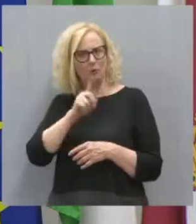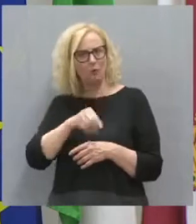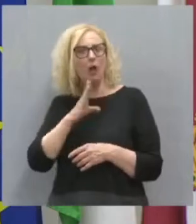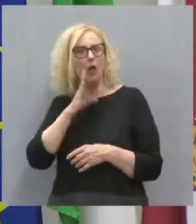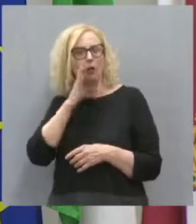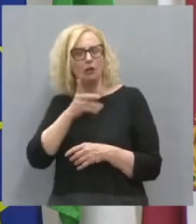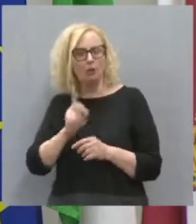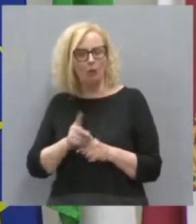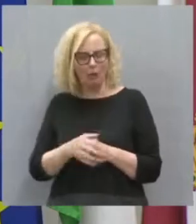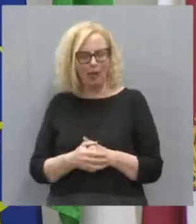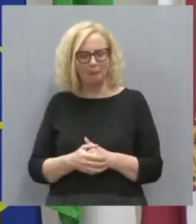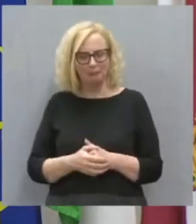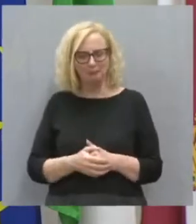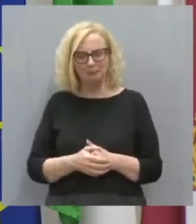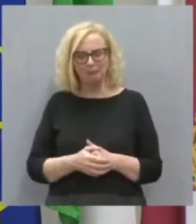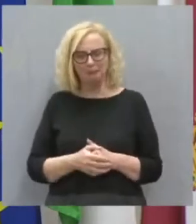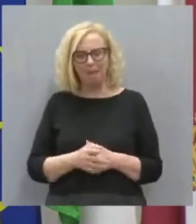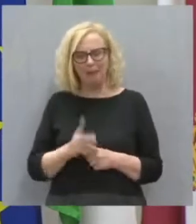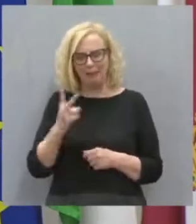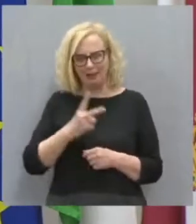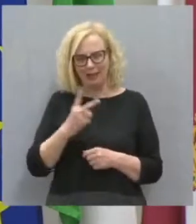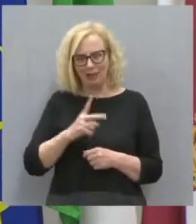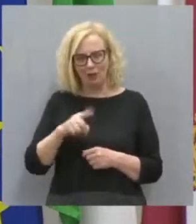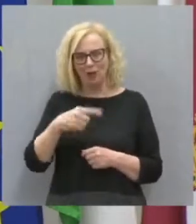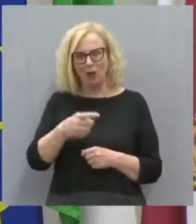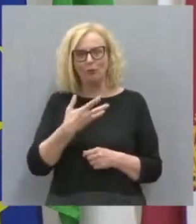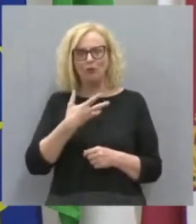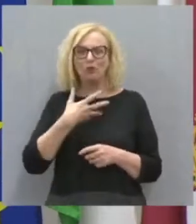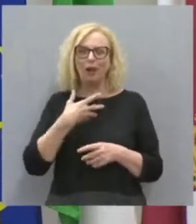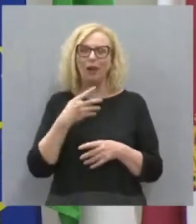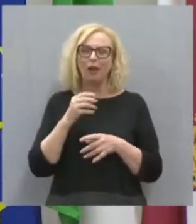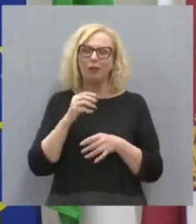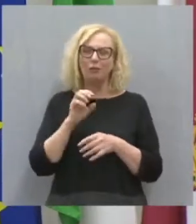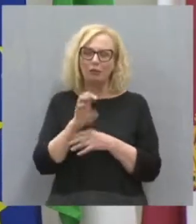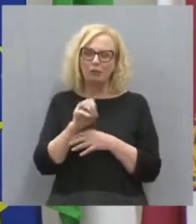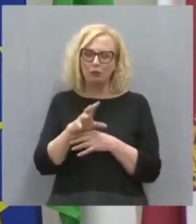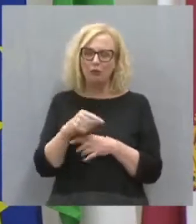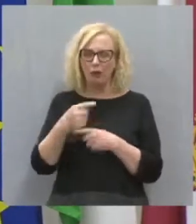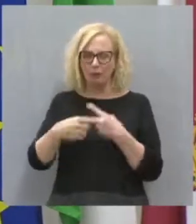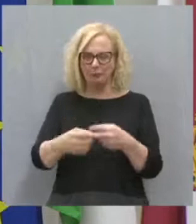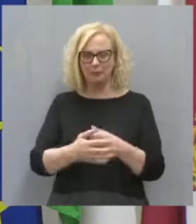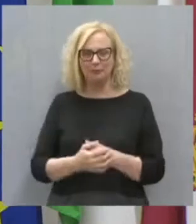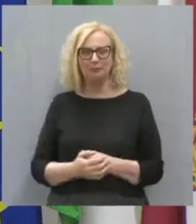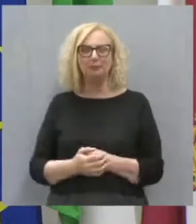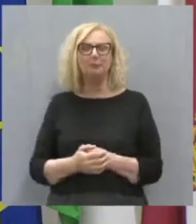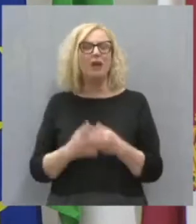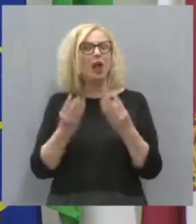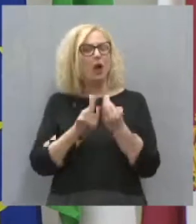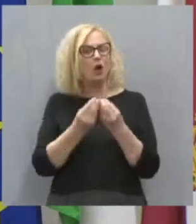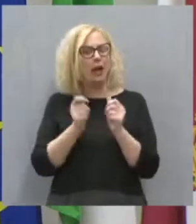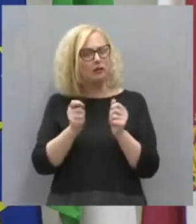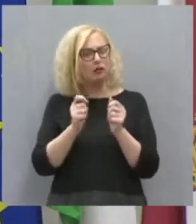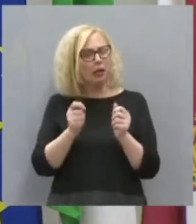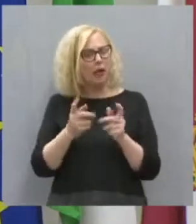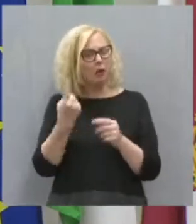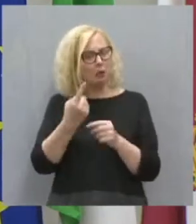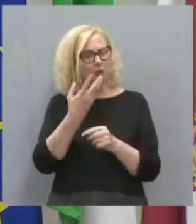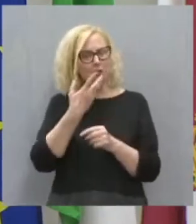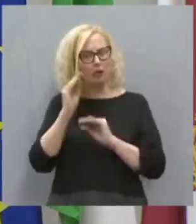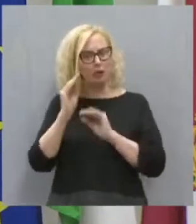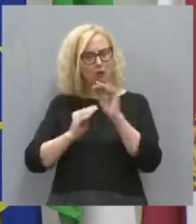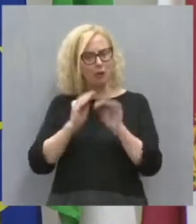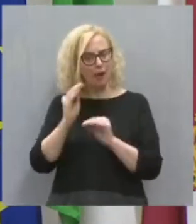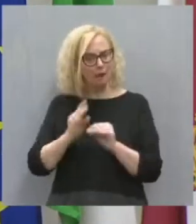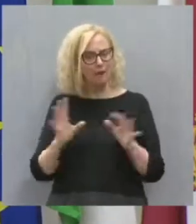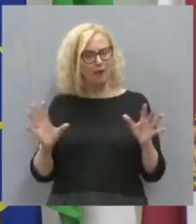utilizzare chiaramente verranno date delle istruzioni mano a mano chiedo ai colleghi presenti in sala se hanno domande in